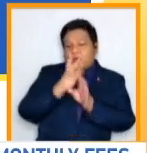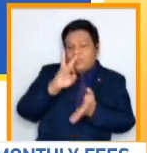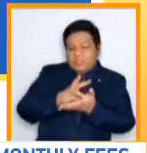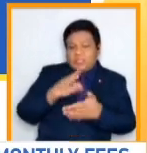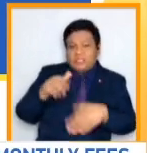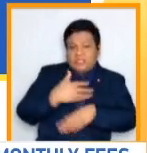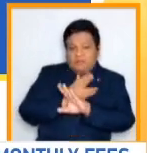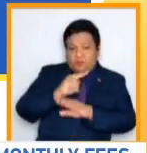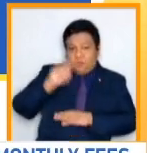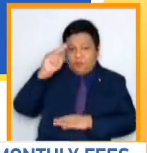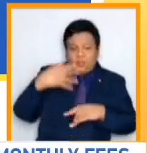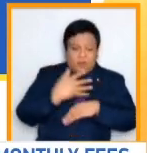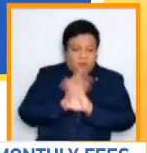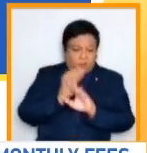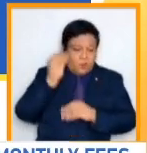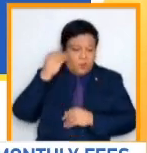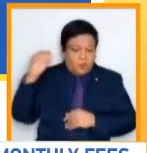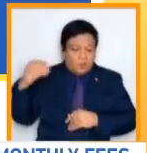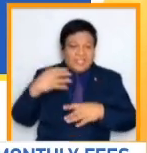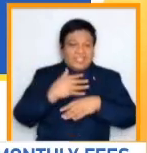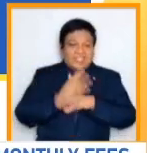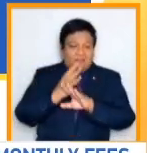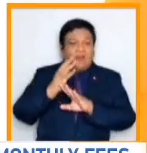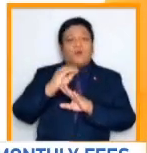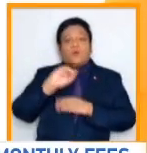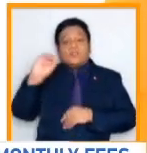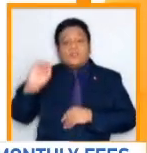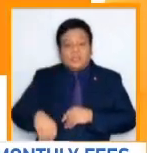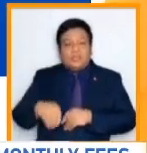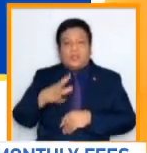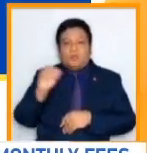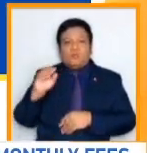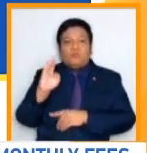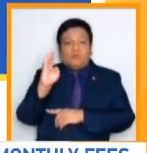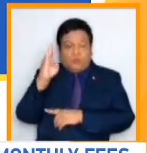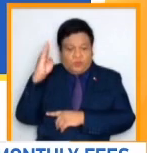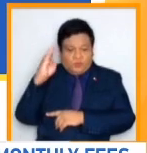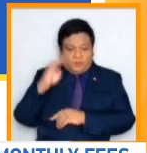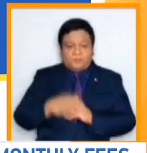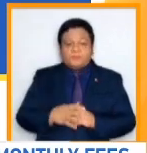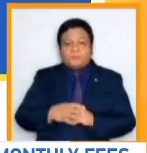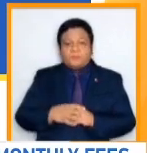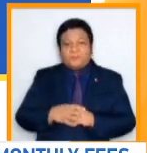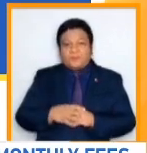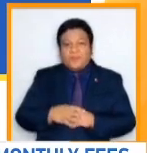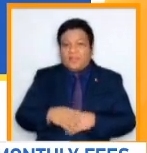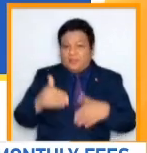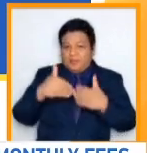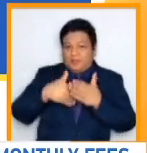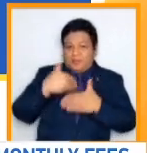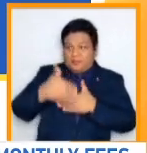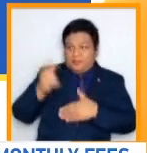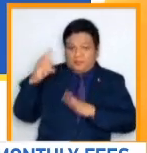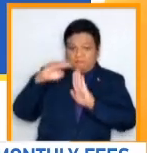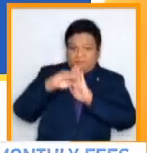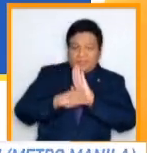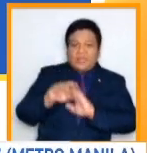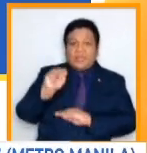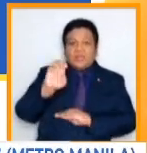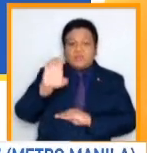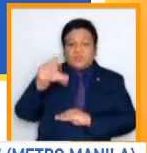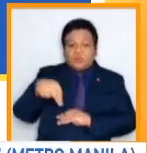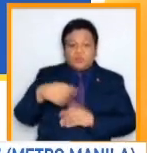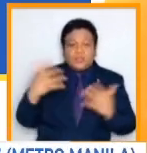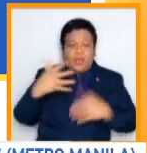Davao Occidental at Butuan City. Modified Enhanced Community Quarantine naman ang iiral sa Apayao, Bataan, Bulacan,